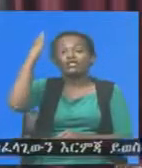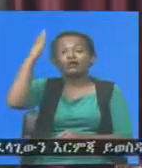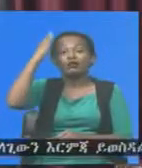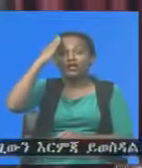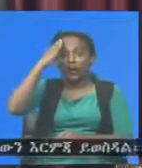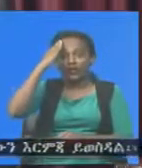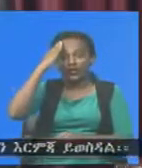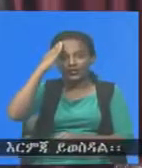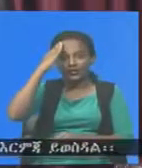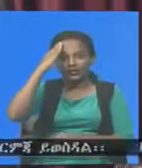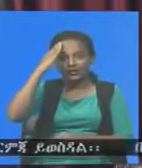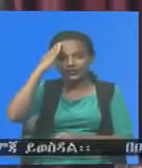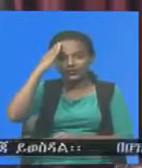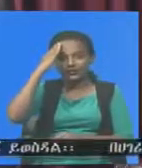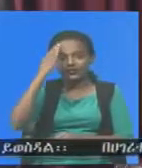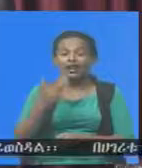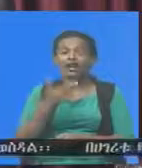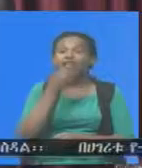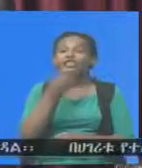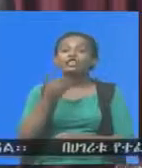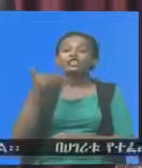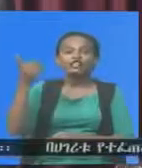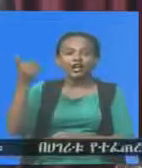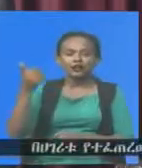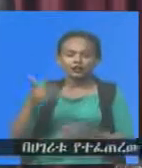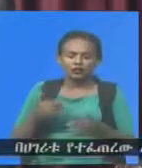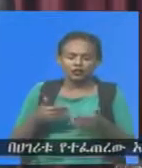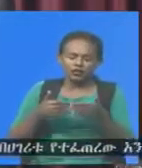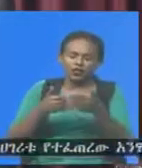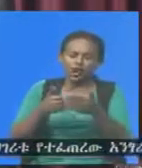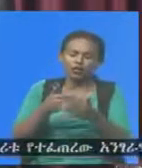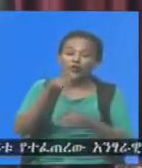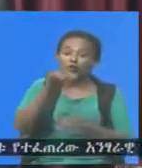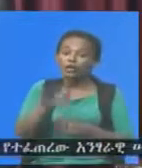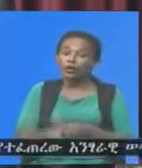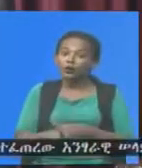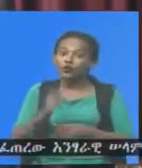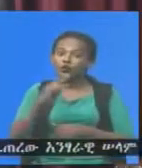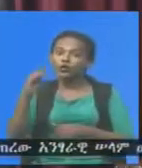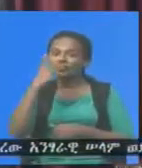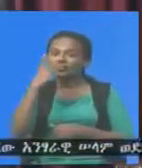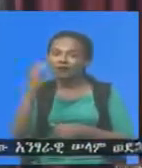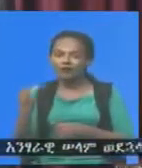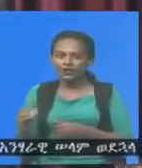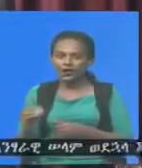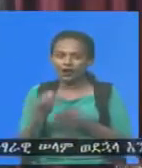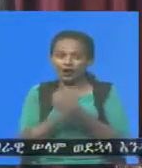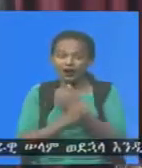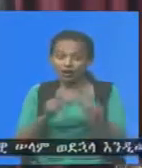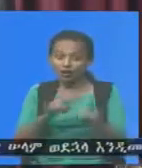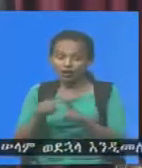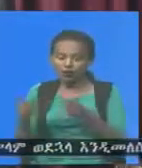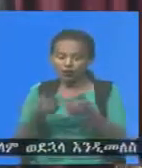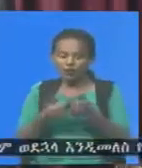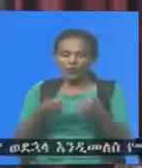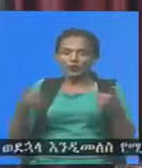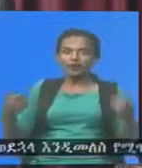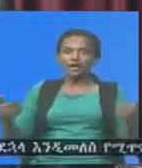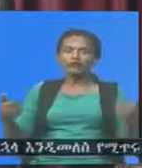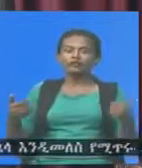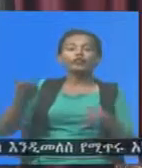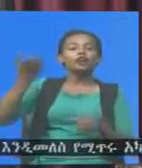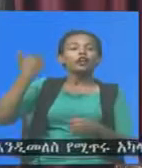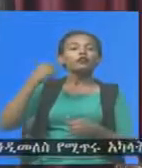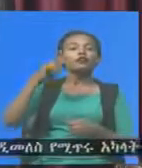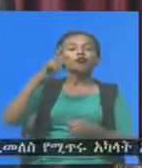ስለሚታወቅ የተሻለ ሊቀራረቡ የሚገባቸው የምስራቅ አፍሪካ ሀገራት ደግሞ በመለያየት ላለፉት